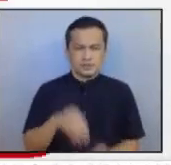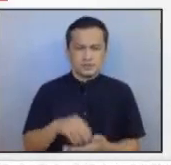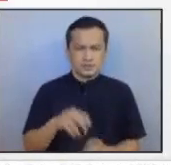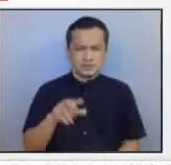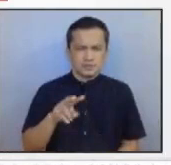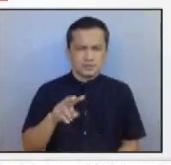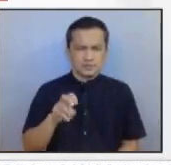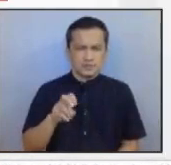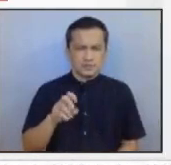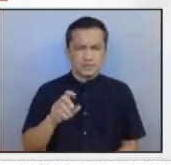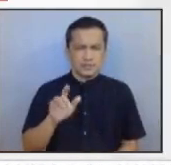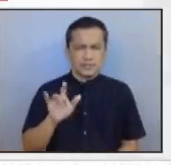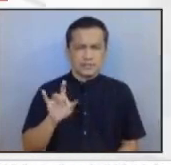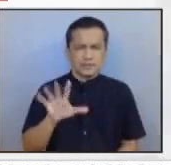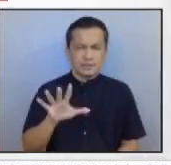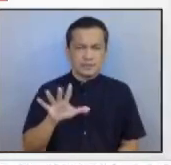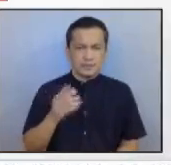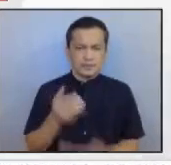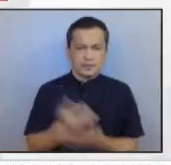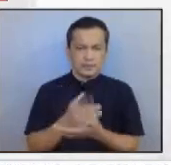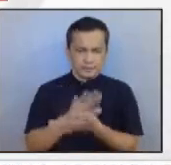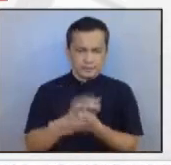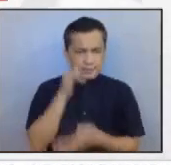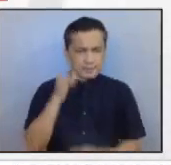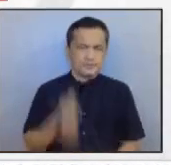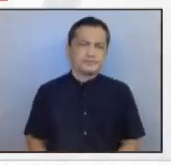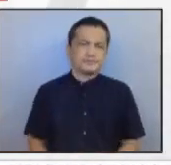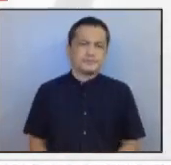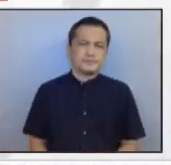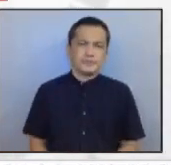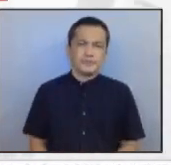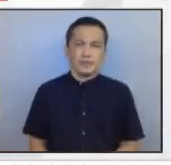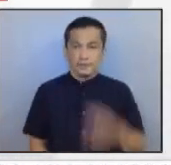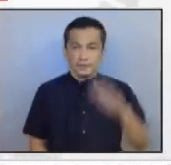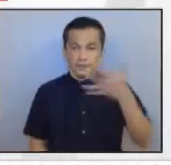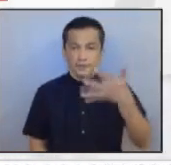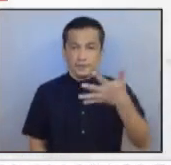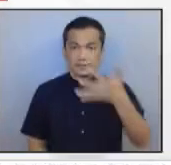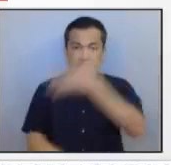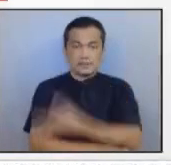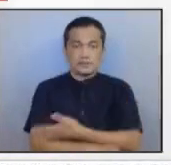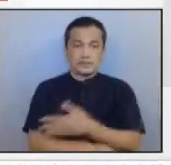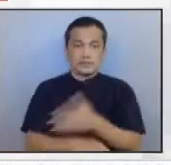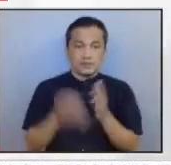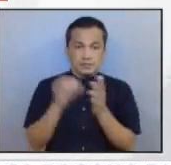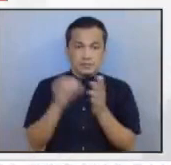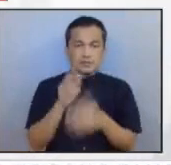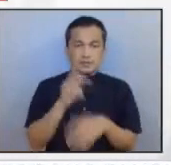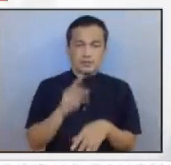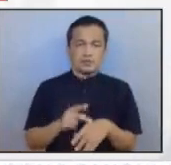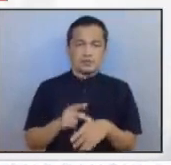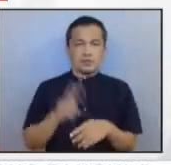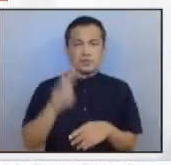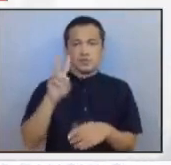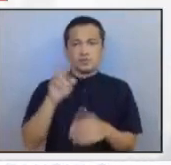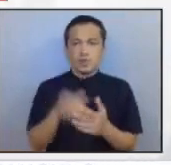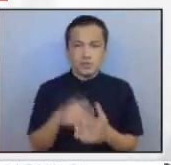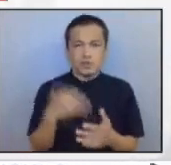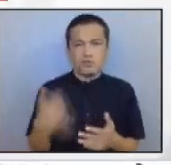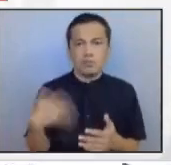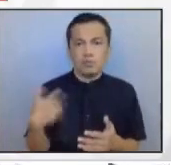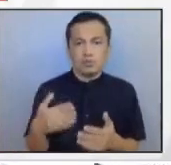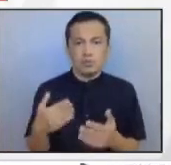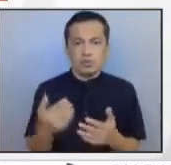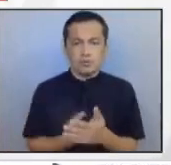2,285 na mga bagong kaso kahapon. Ito na ang panglimang araw na nakapagtala ang bansa ng 2,000 mga bagong kaso ng